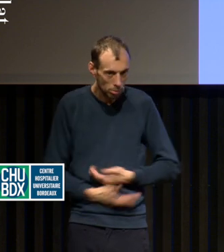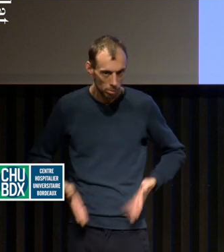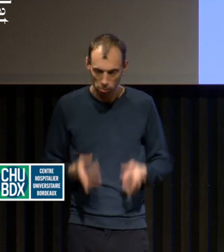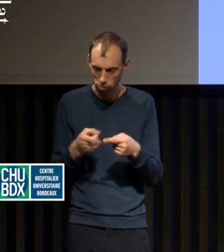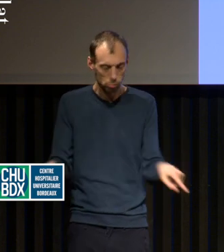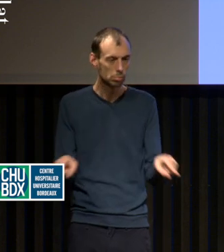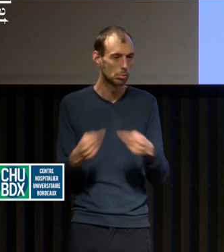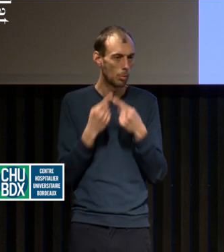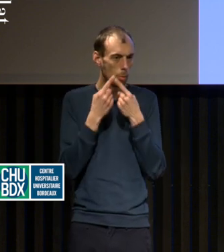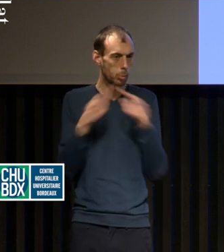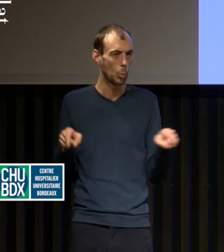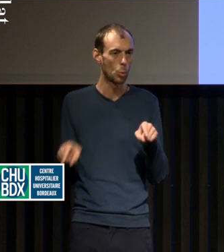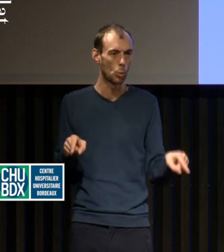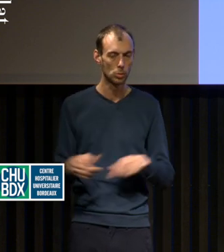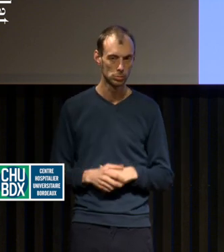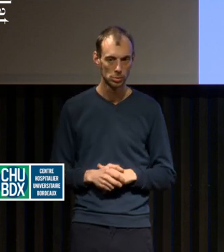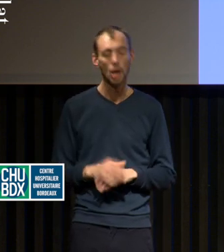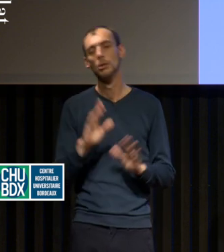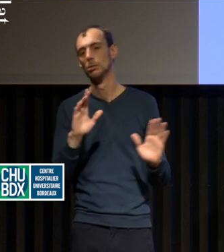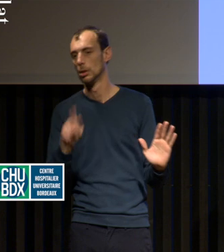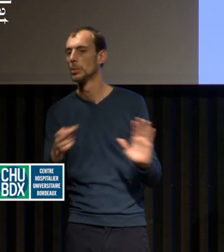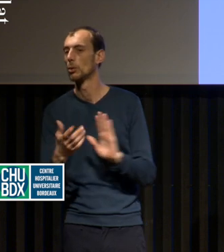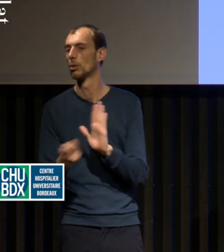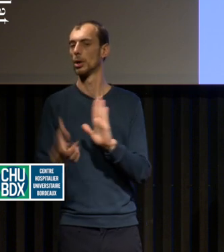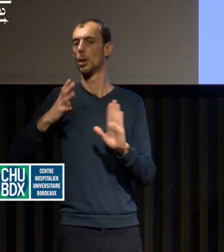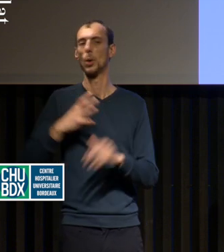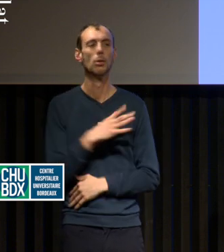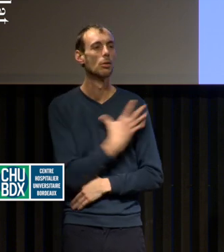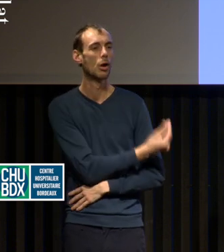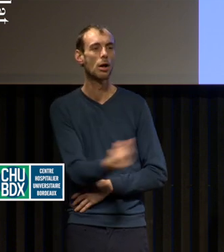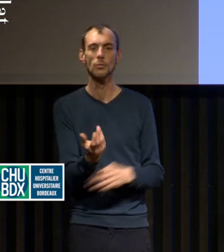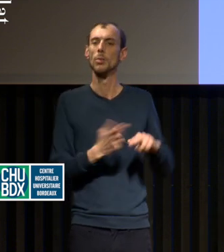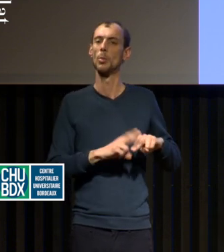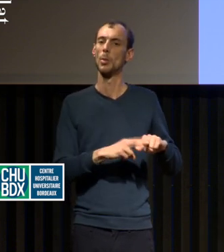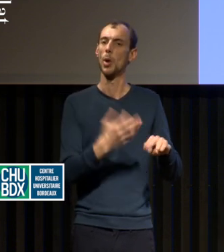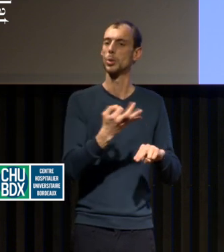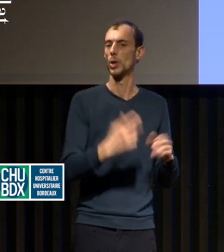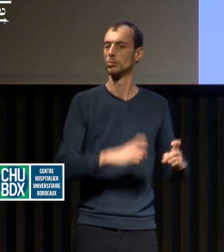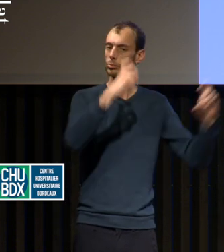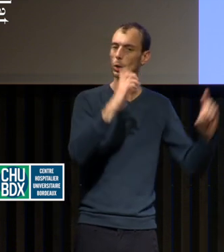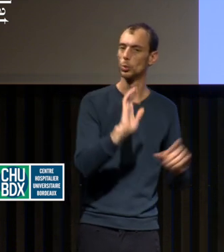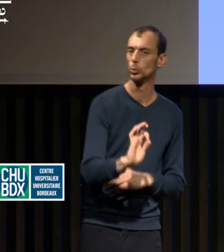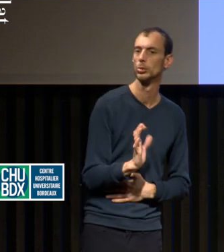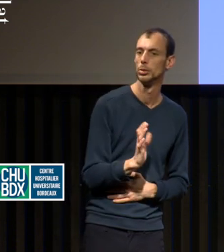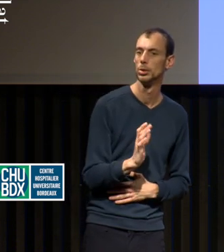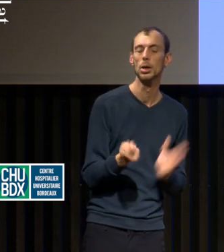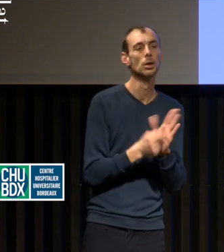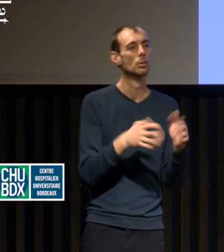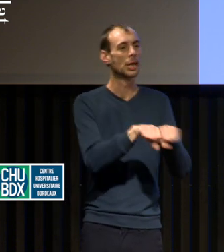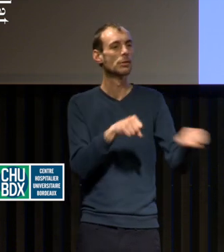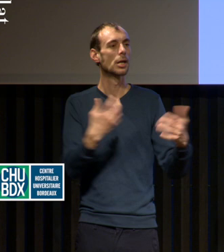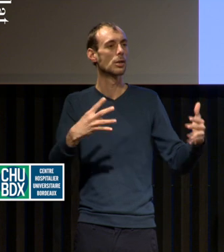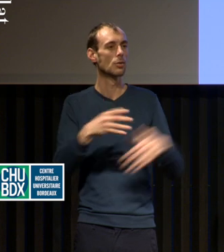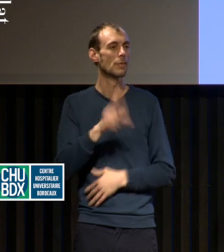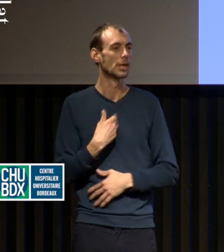mêmes. Alors, il y avait une mortalité infantile effroyable. À l'époque de l'AENEC, au début du 19e siècle, l'espérance de vie en